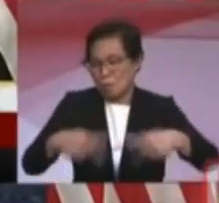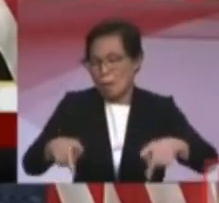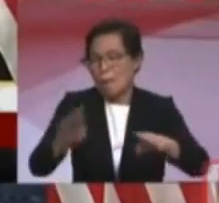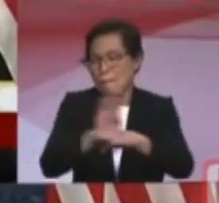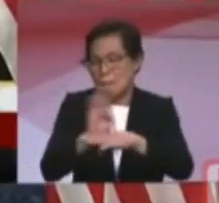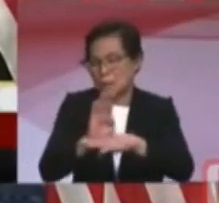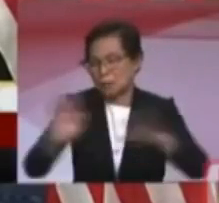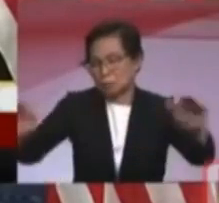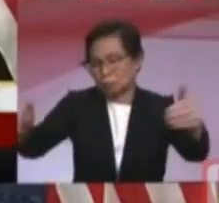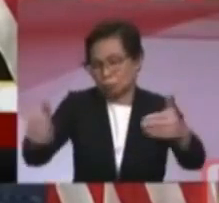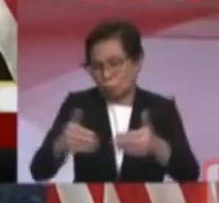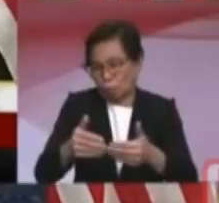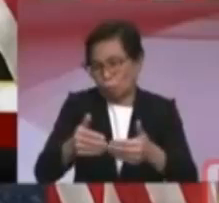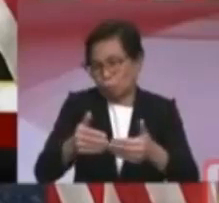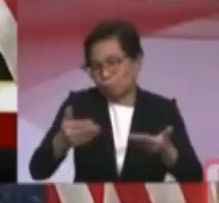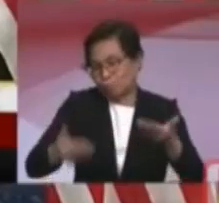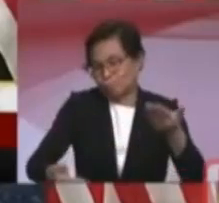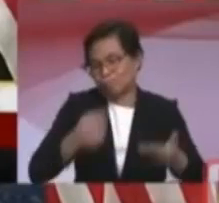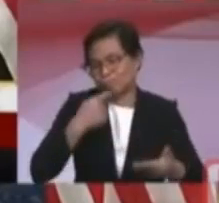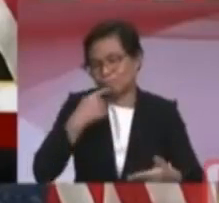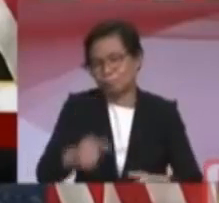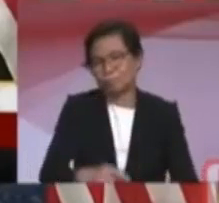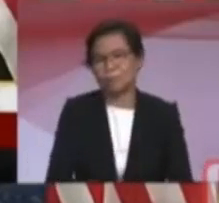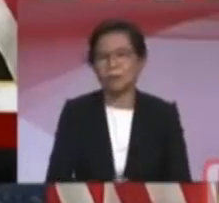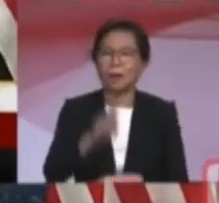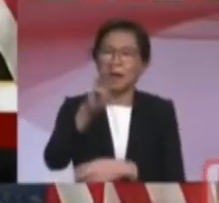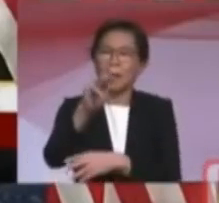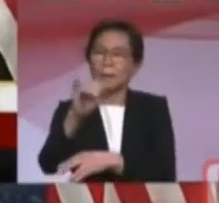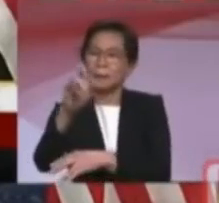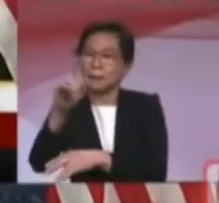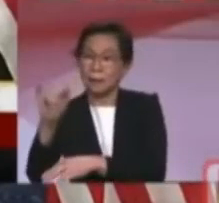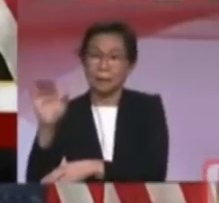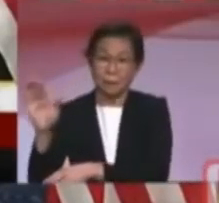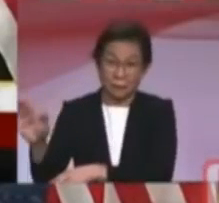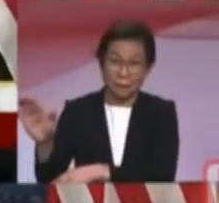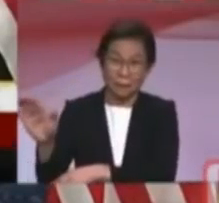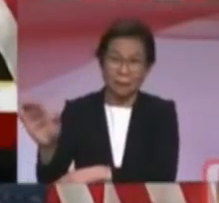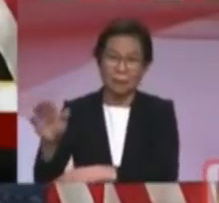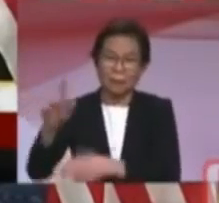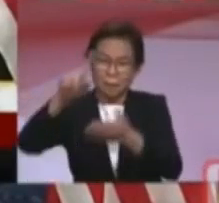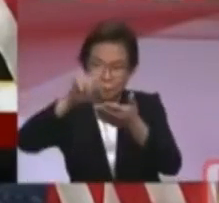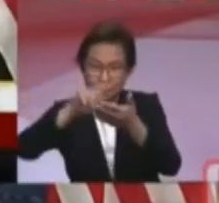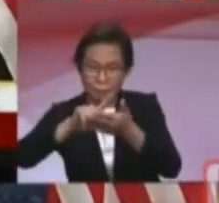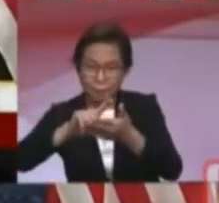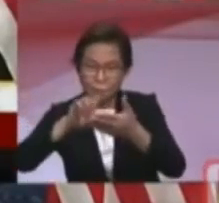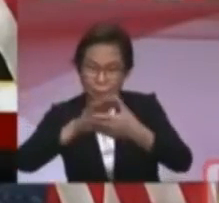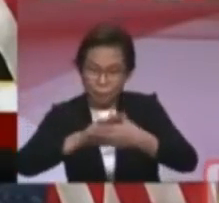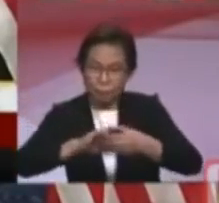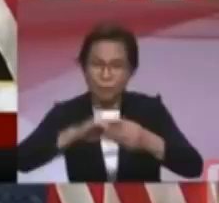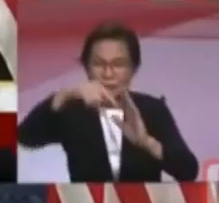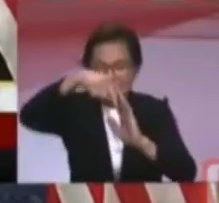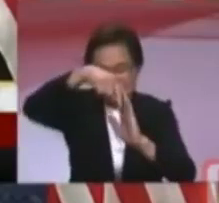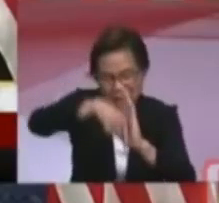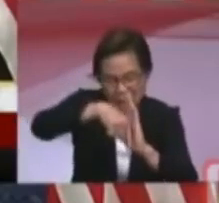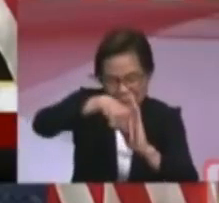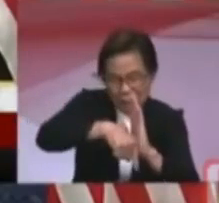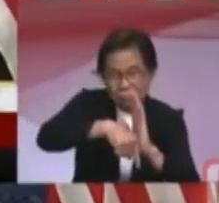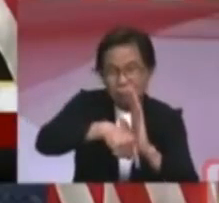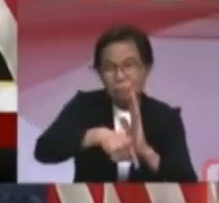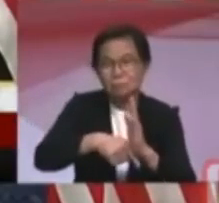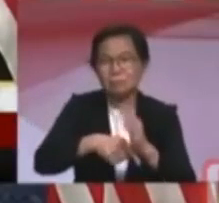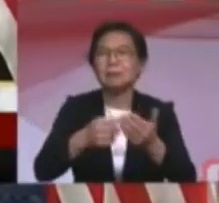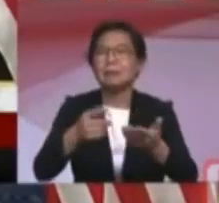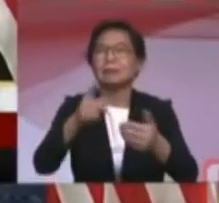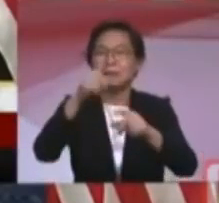Kementerian perdagangan antarabangsa dan industri ataupun mite akan nanti memperinci kan jenis-jenis